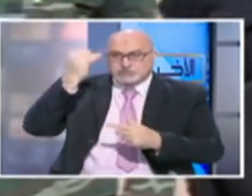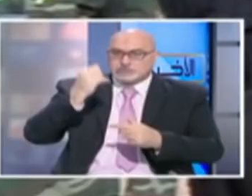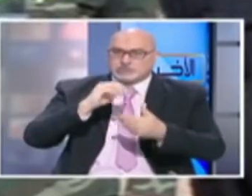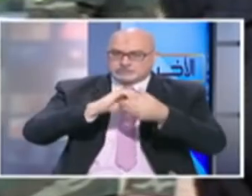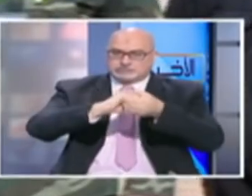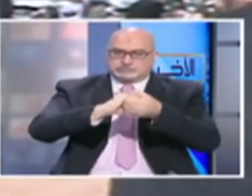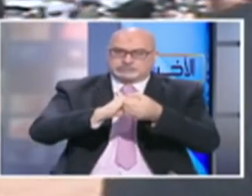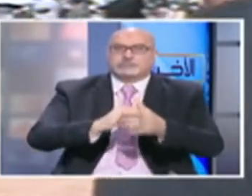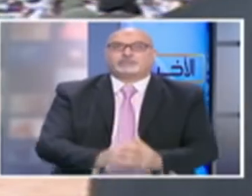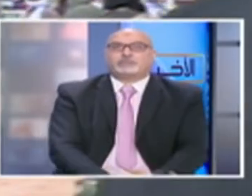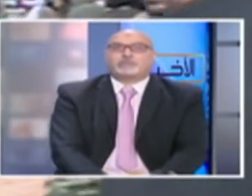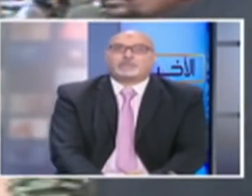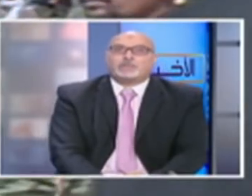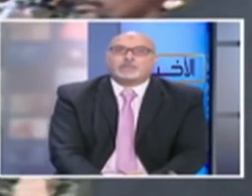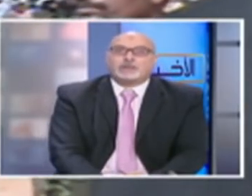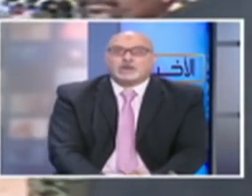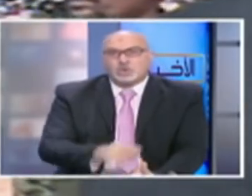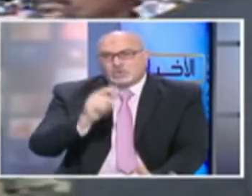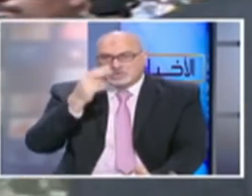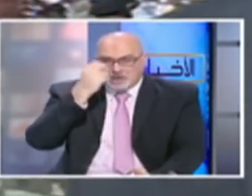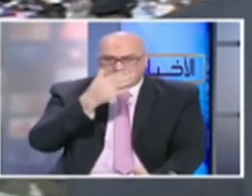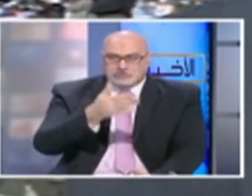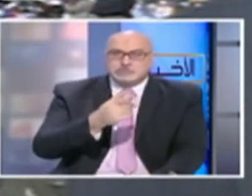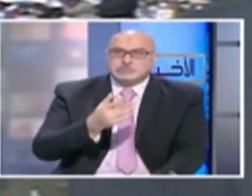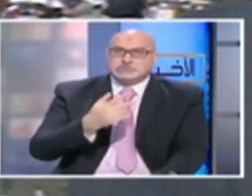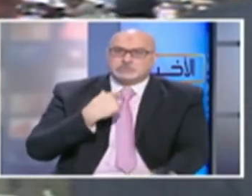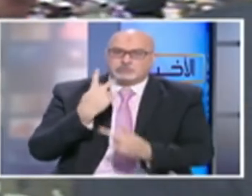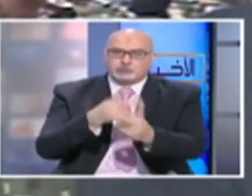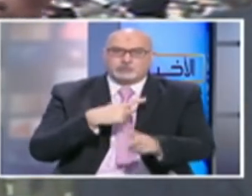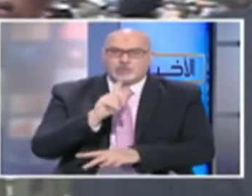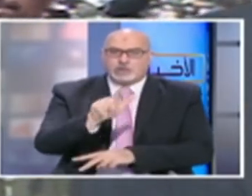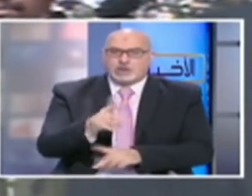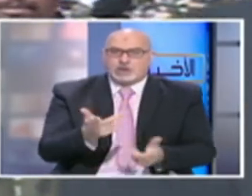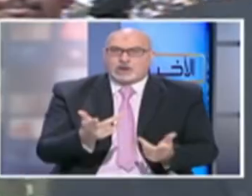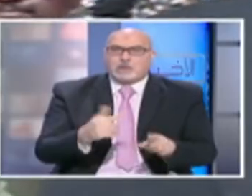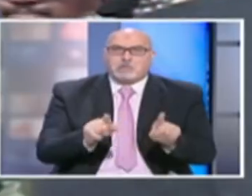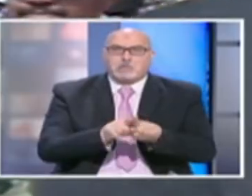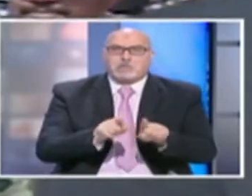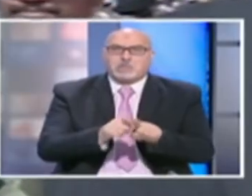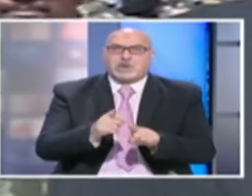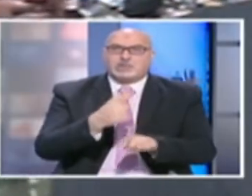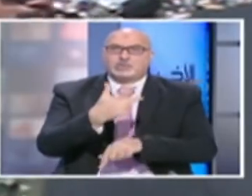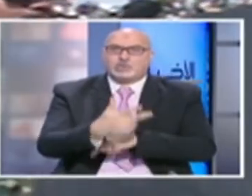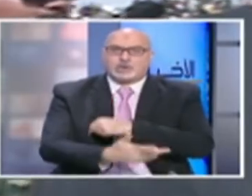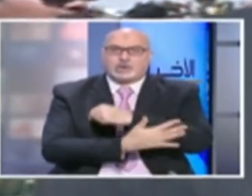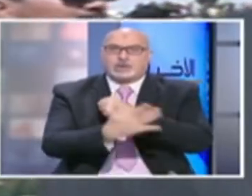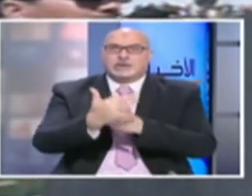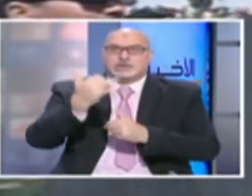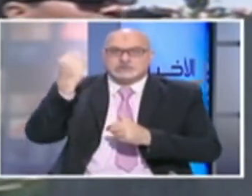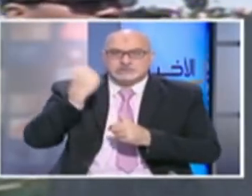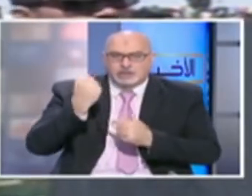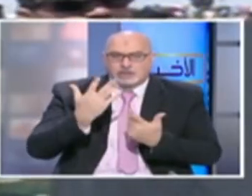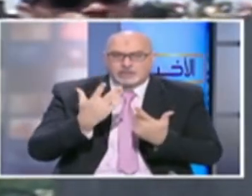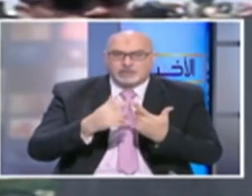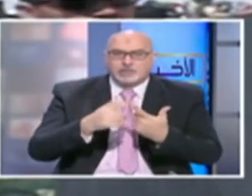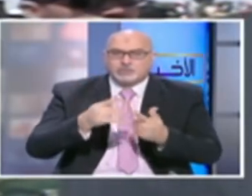معه. Well, thank you very much. Our presence. جئنا هنا من أجل دعم الشعب الصحراوي